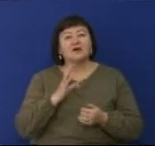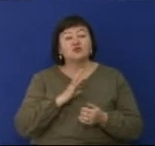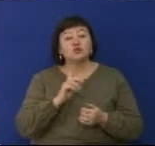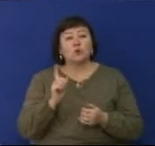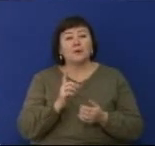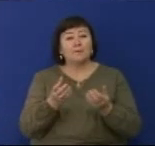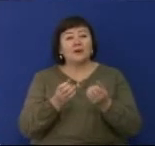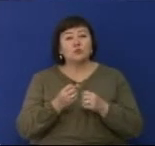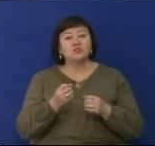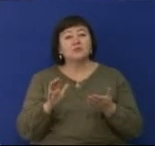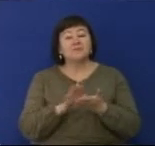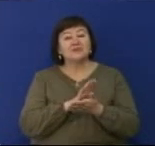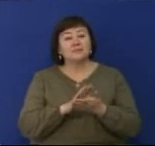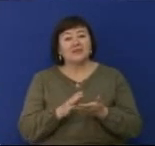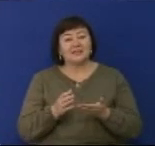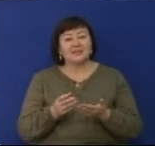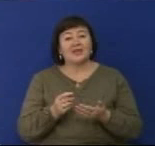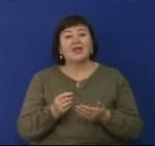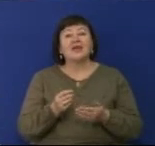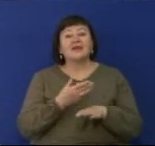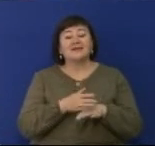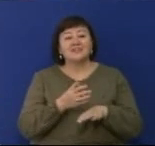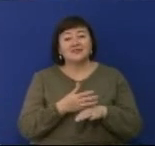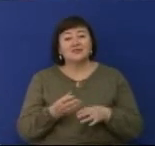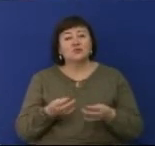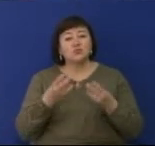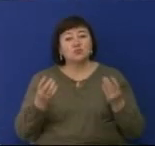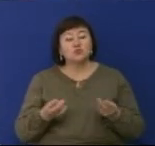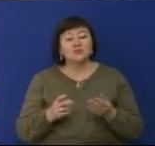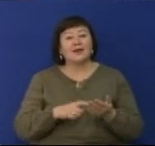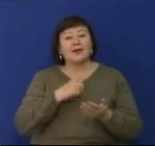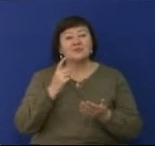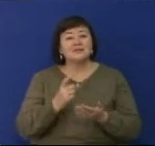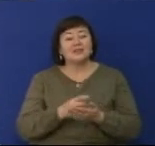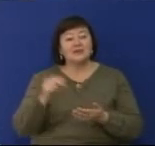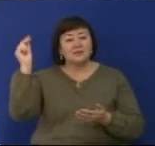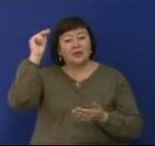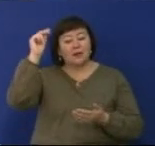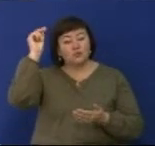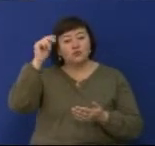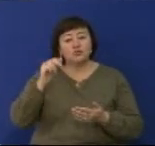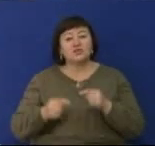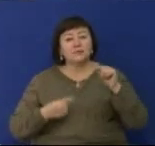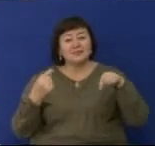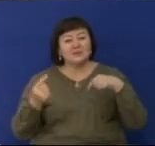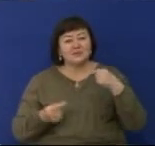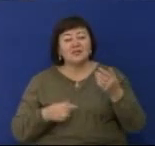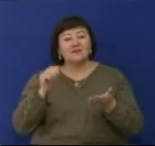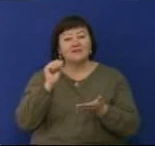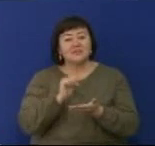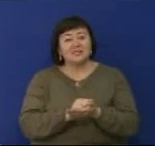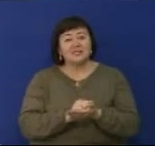чтобы получить гранты и мира кредиты на развитие своего бизнеса необходимо пройти обучение основам предпринимательства в центрах занятости